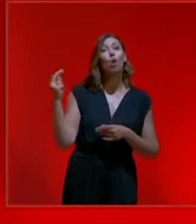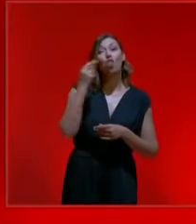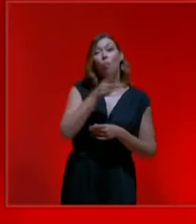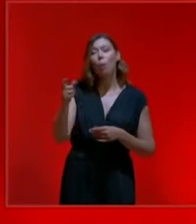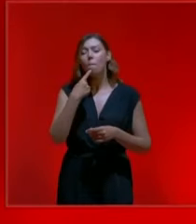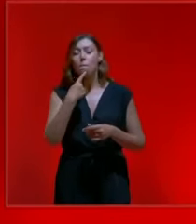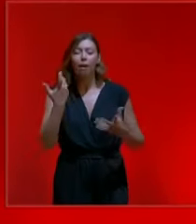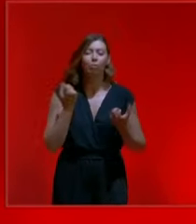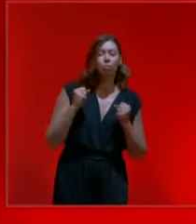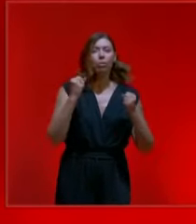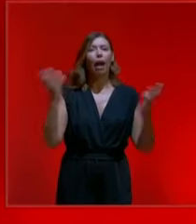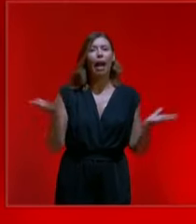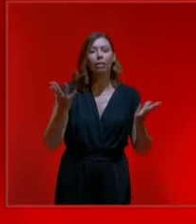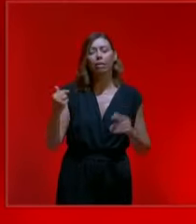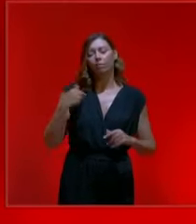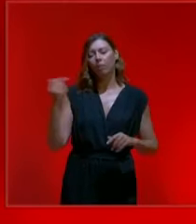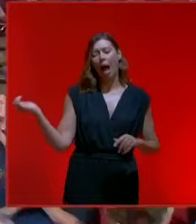Τσίπρα.